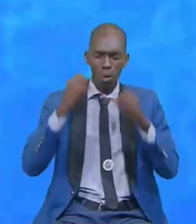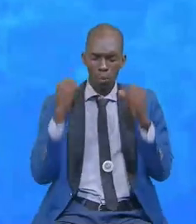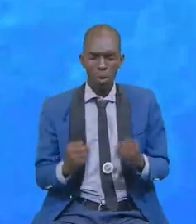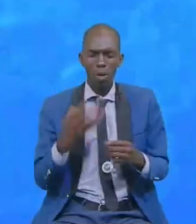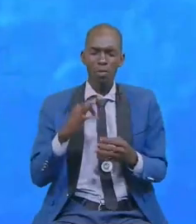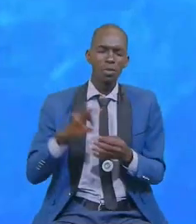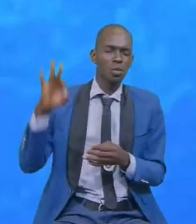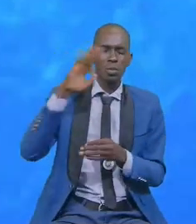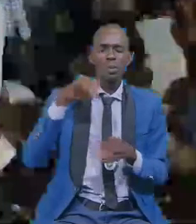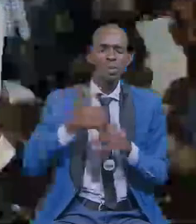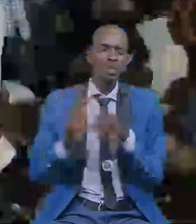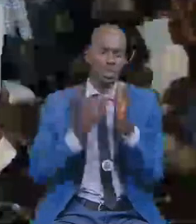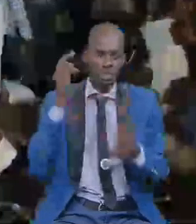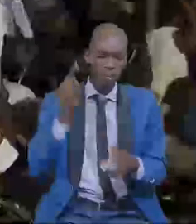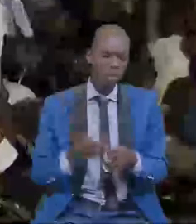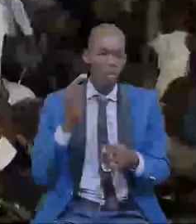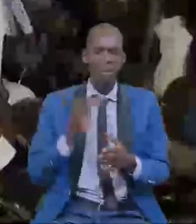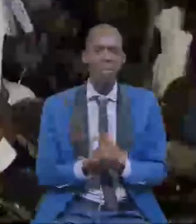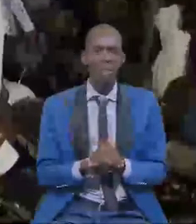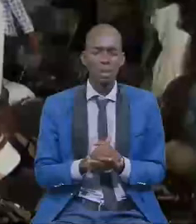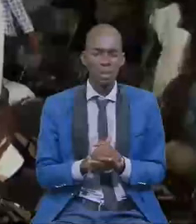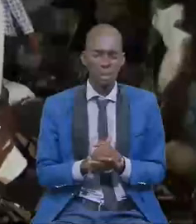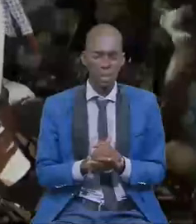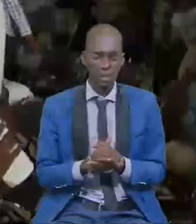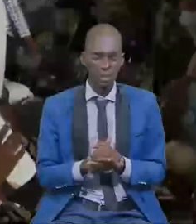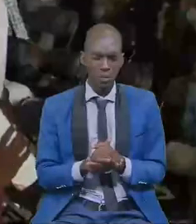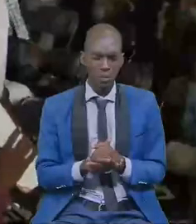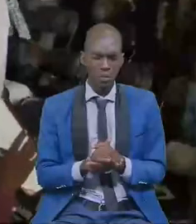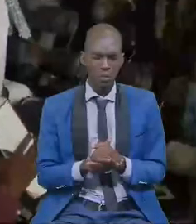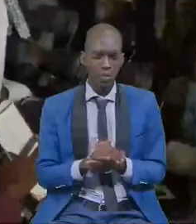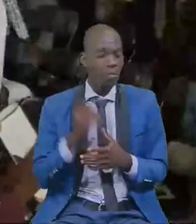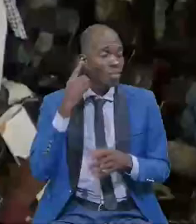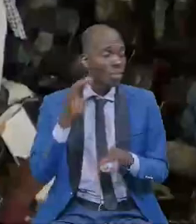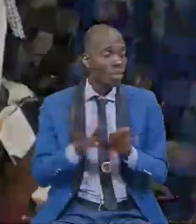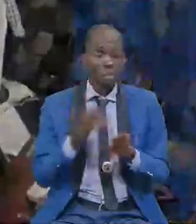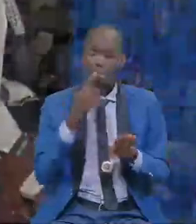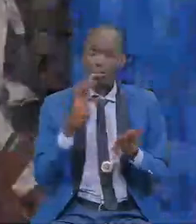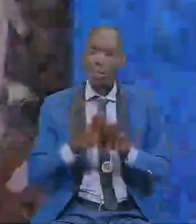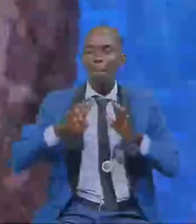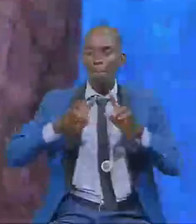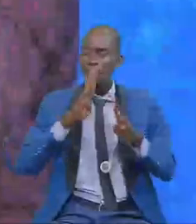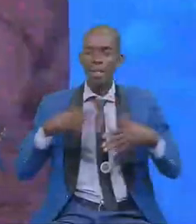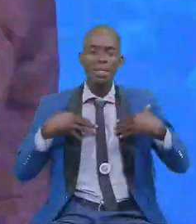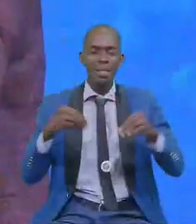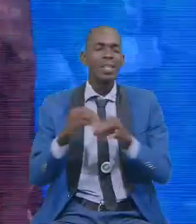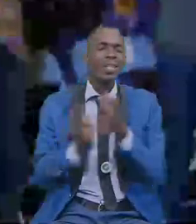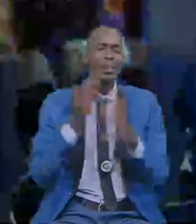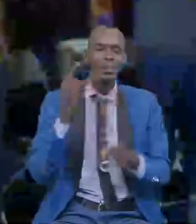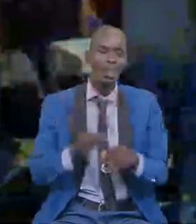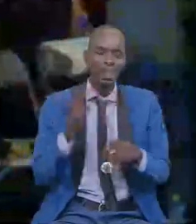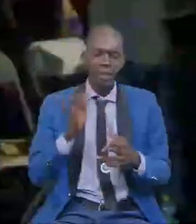esprit, au nom de Jésus. Sourez muet, soyez guéris au nom de